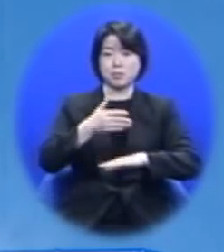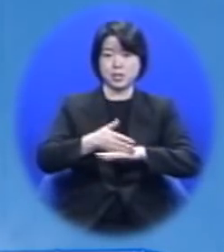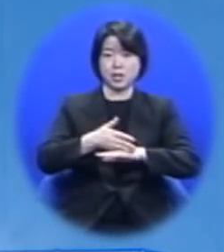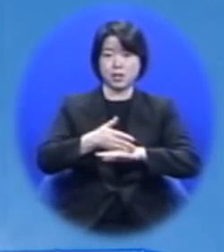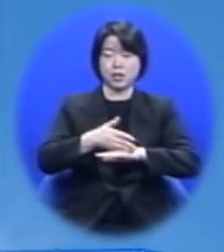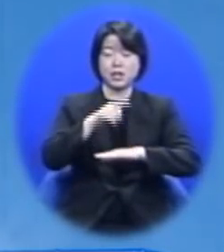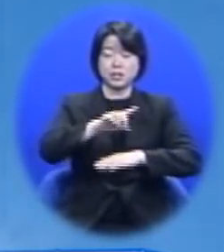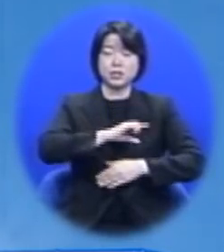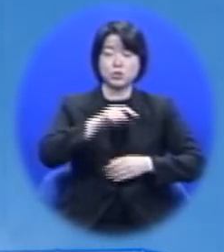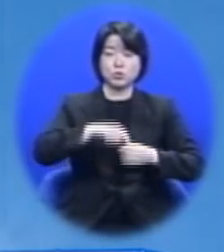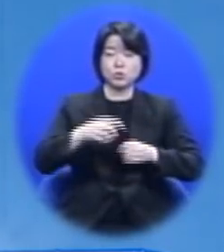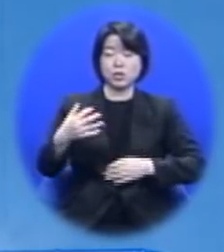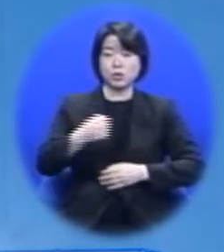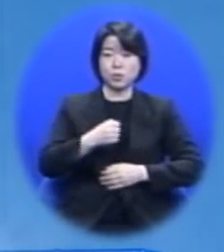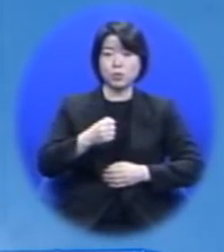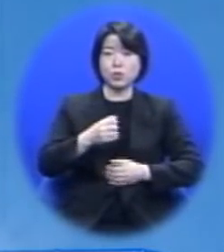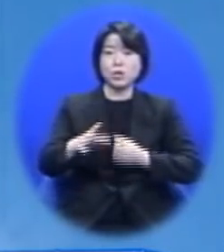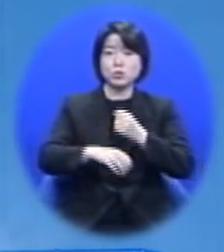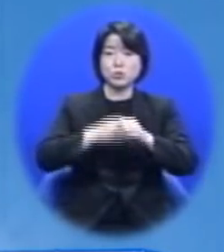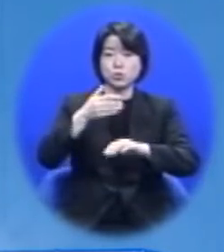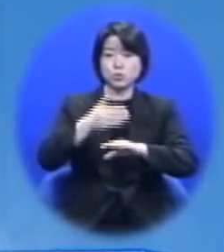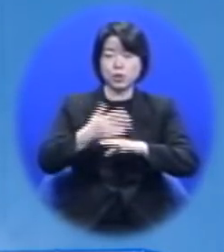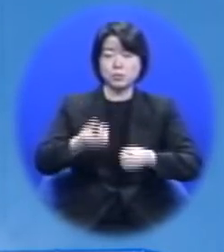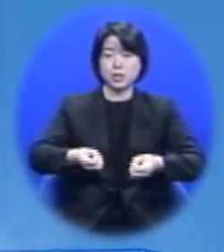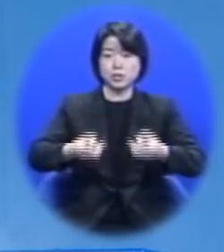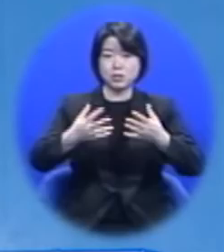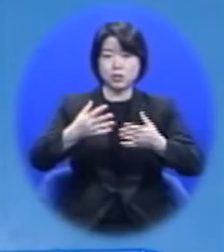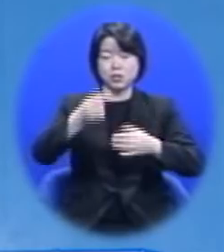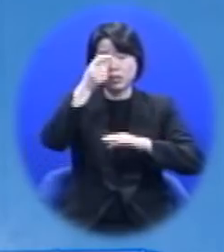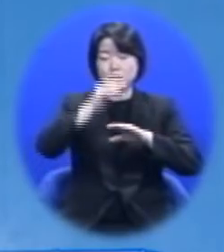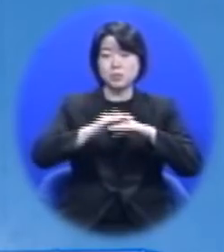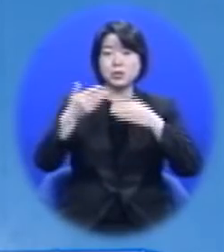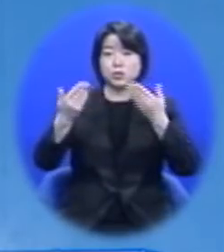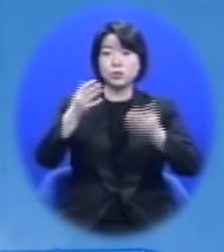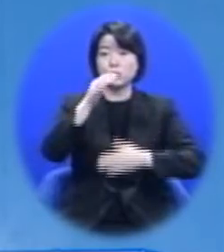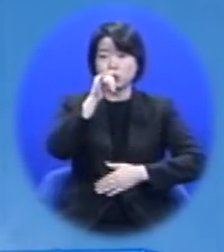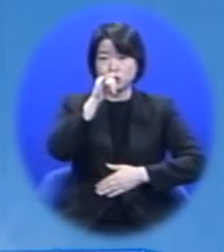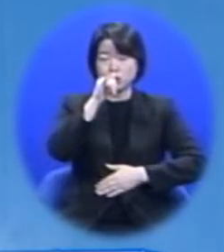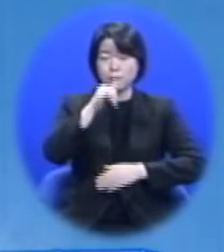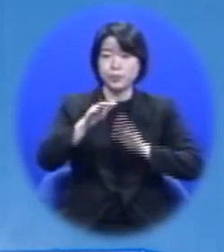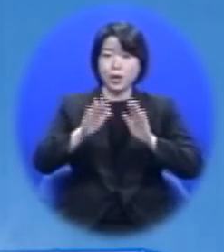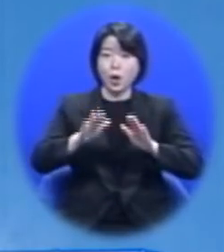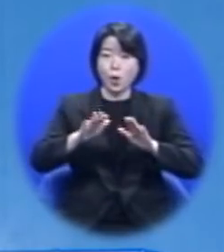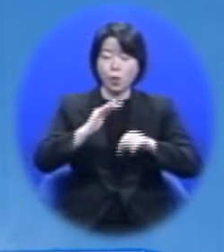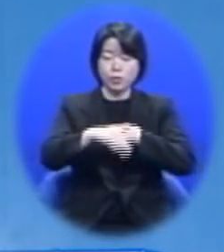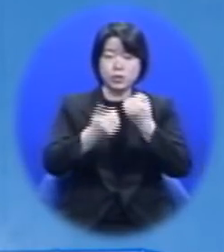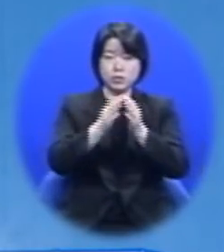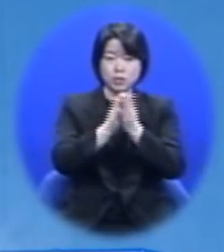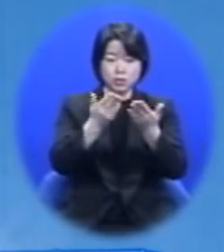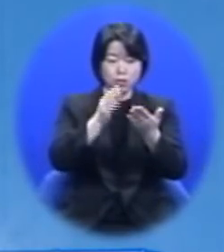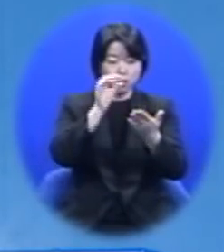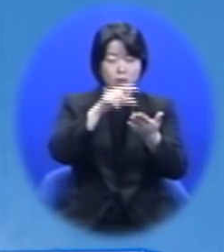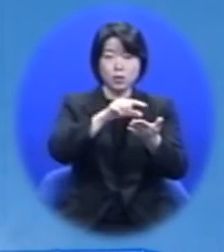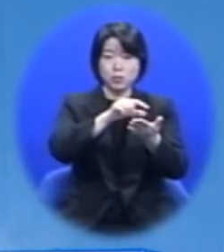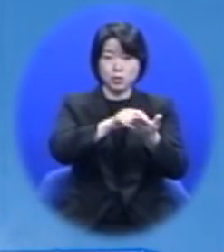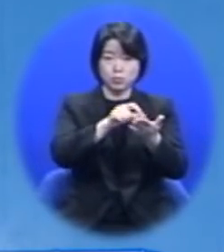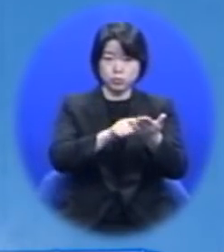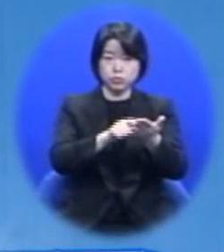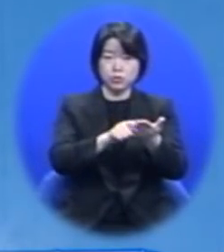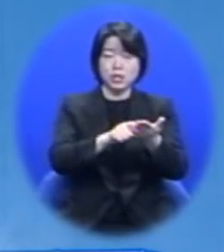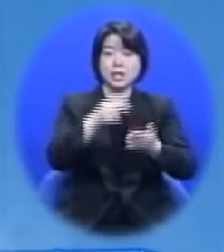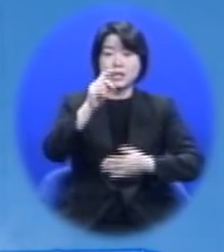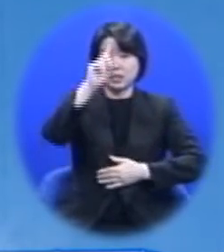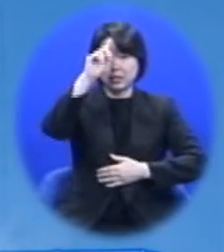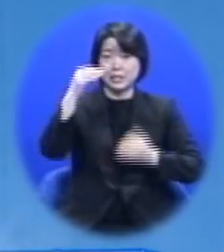지금 드립니다. 그리고 오늘 설교 본문을 삭개오 이야기에서 찾았습니다. 삭개오